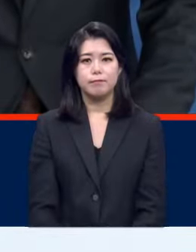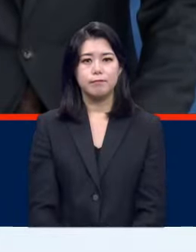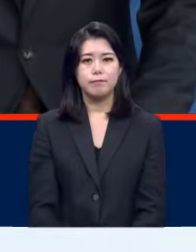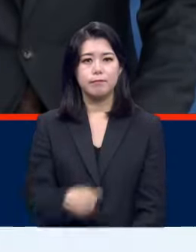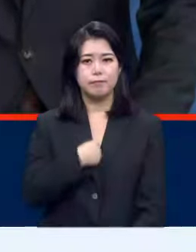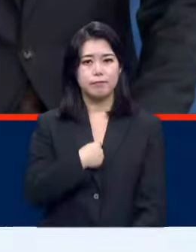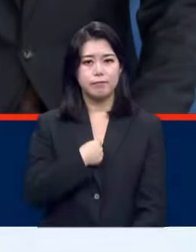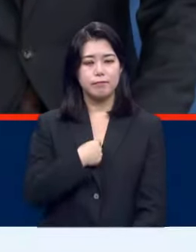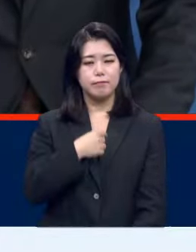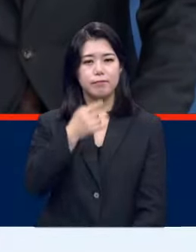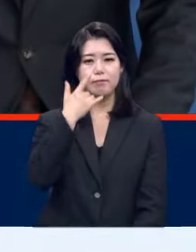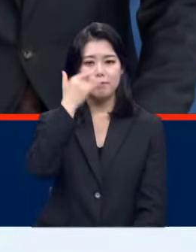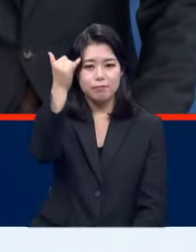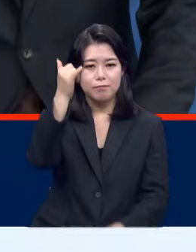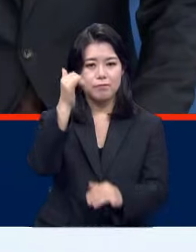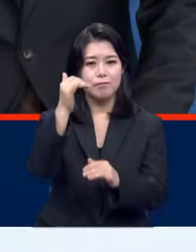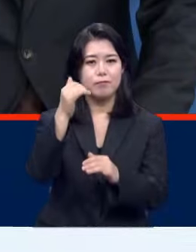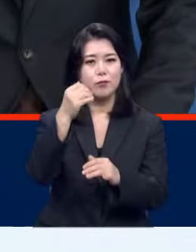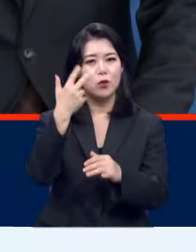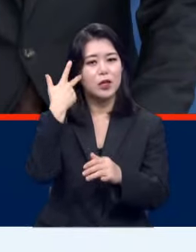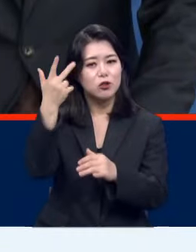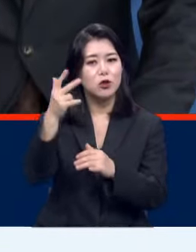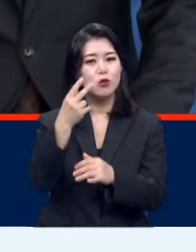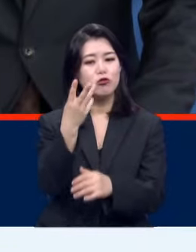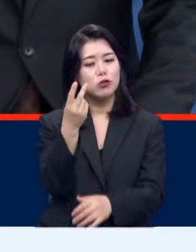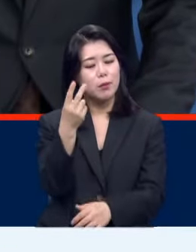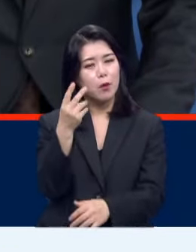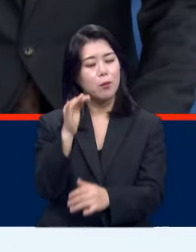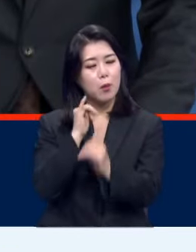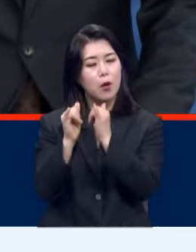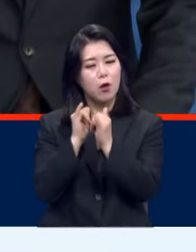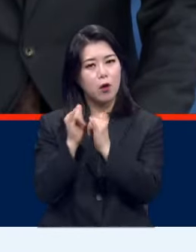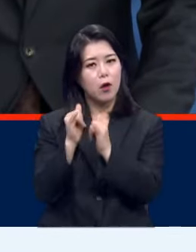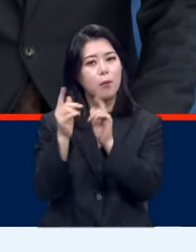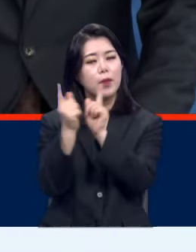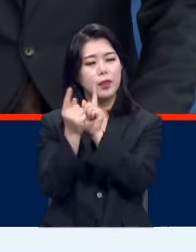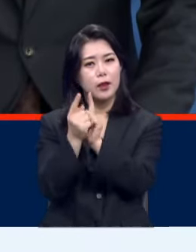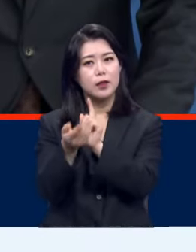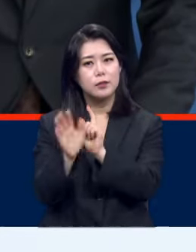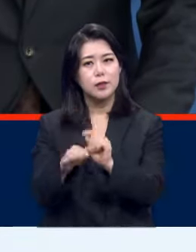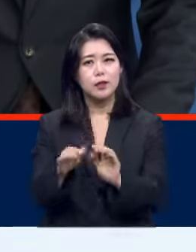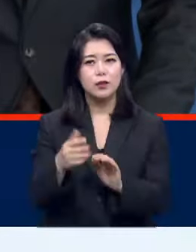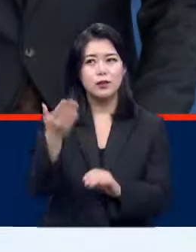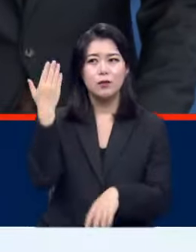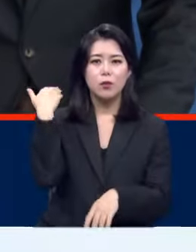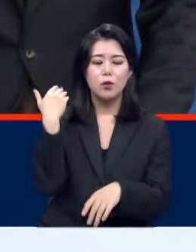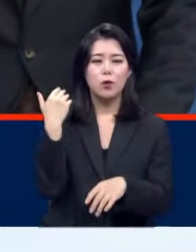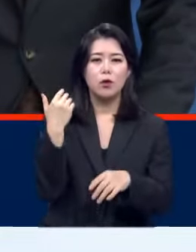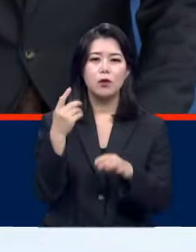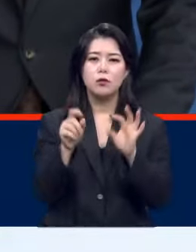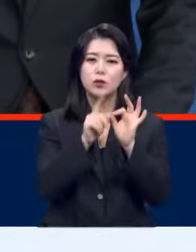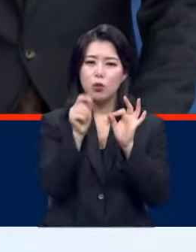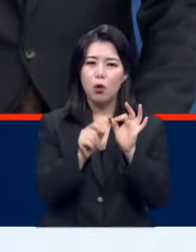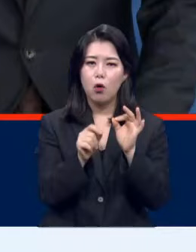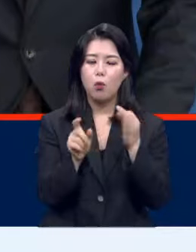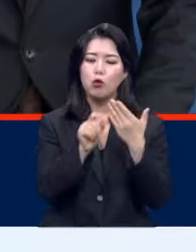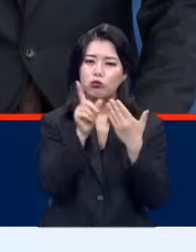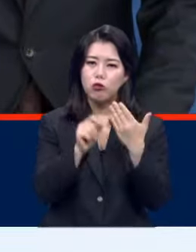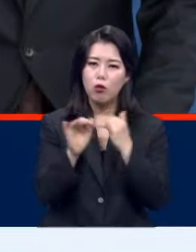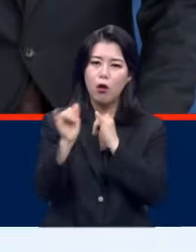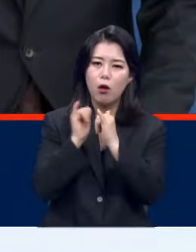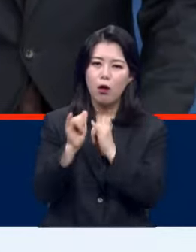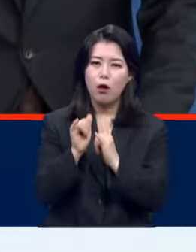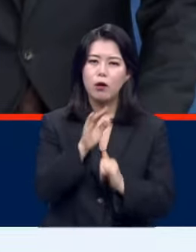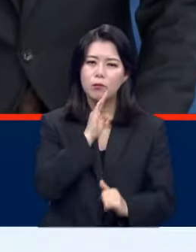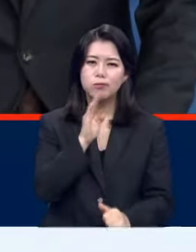저야 뭐 부모님과 일주일에 두 세 번을 봅니다만 저희가 부모님한테 마지막 연락한게 지난 달입니까 지지난 달입니까 해도